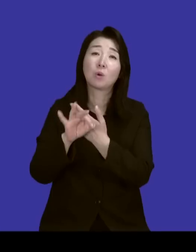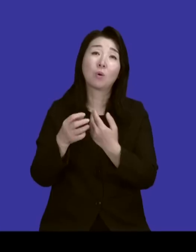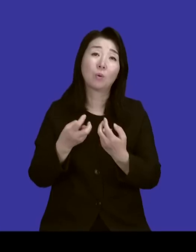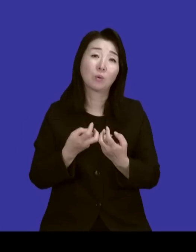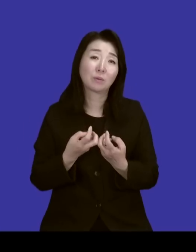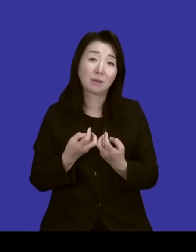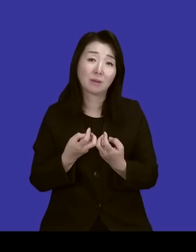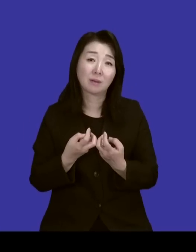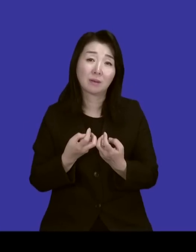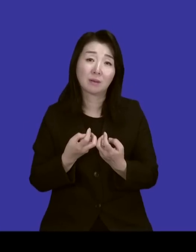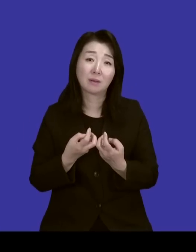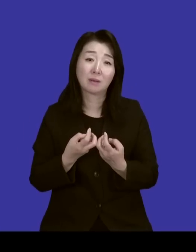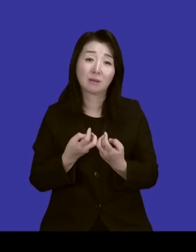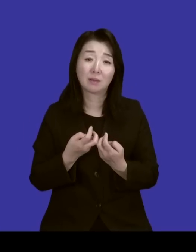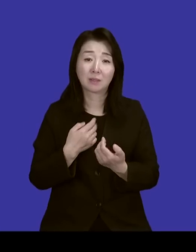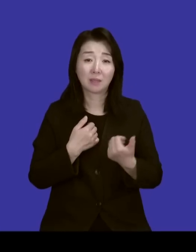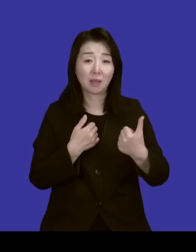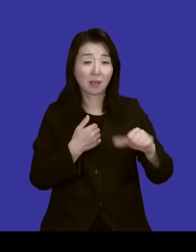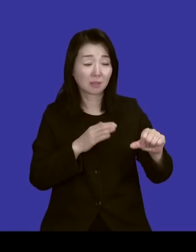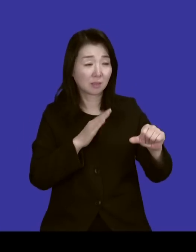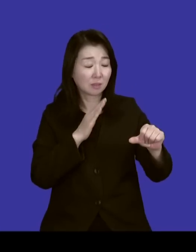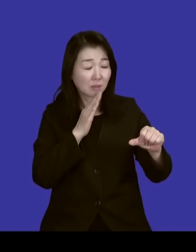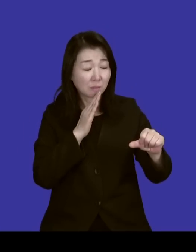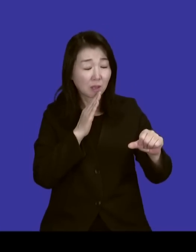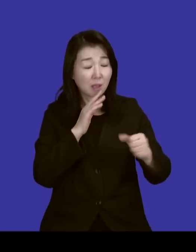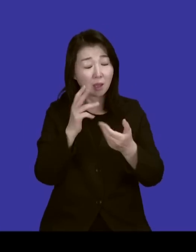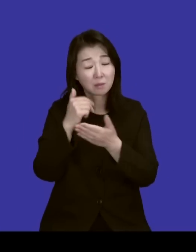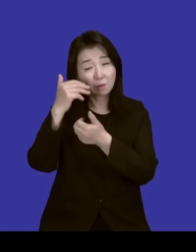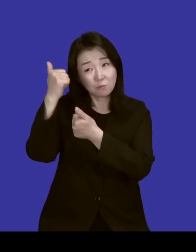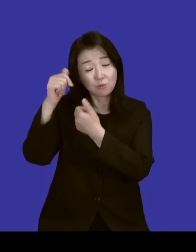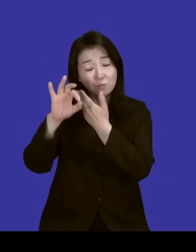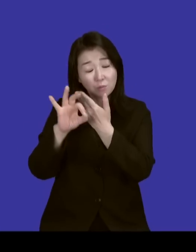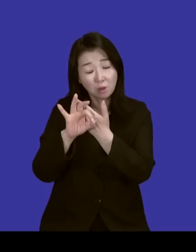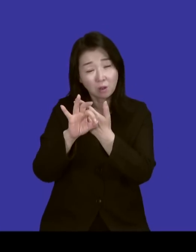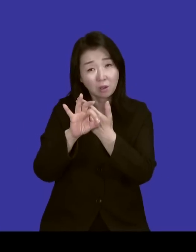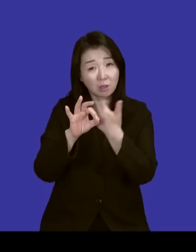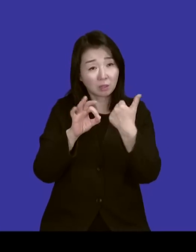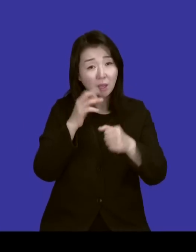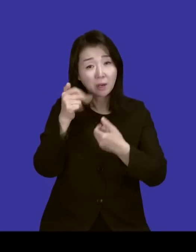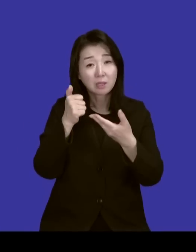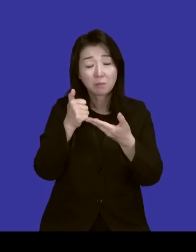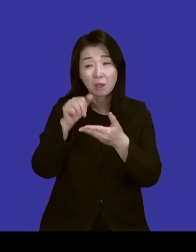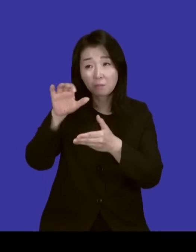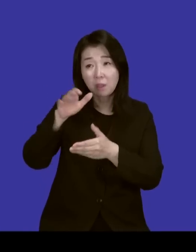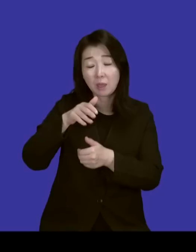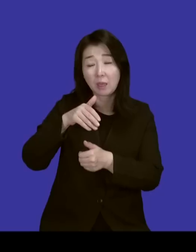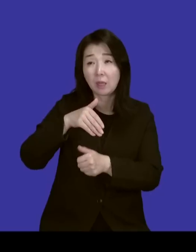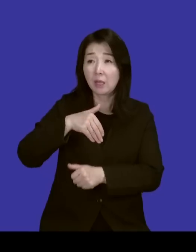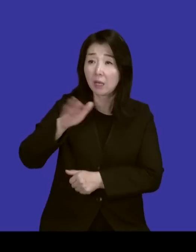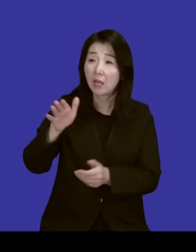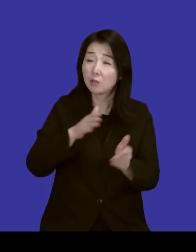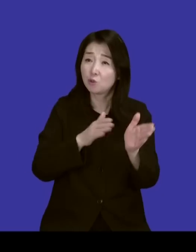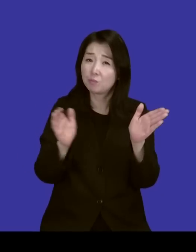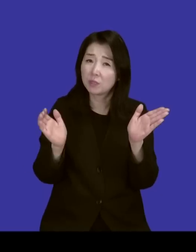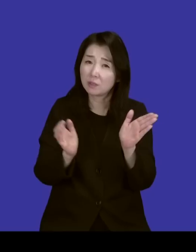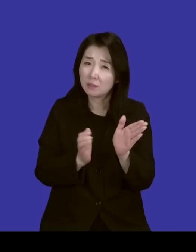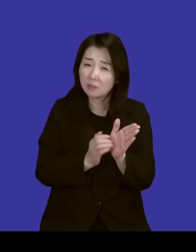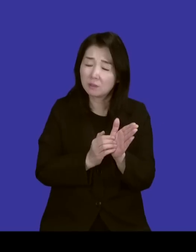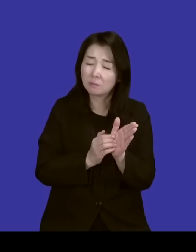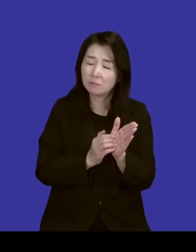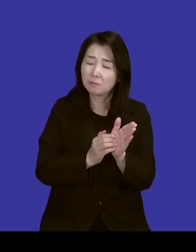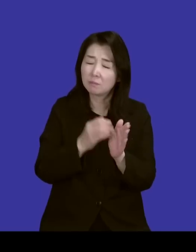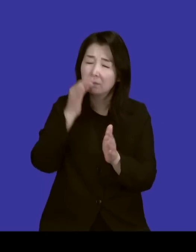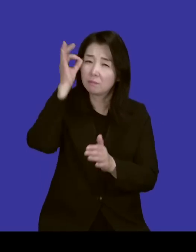예. 그리고 내 아들이 정말 그렇다면 하나님 앞에 갈 준비가 돼 있을까. 네. 그게 딱 이렇게 지나가는